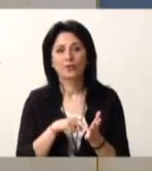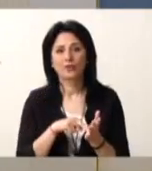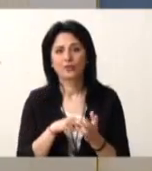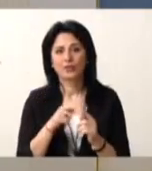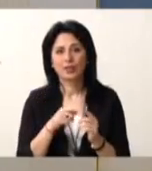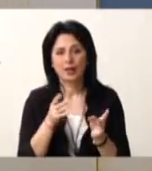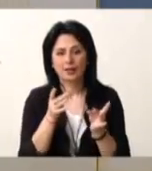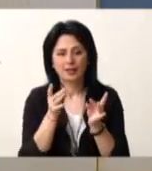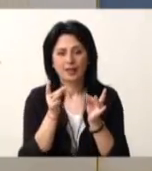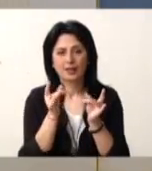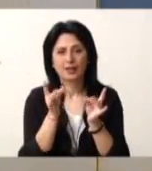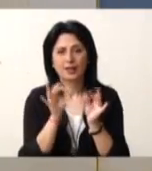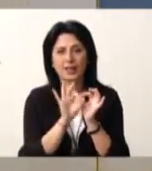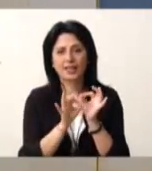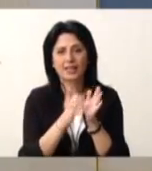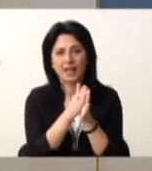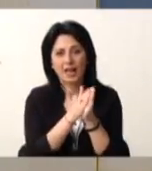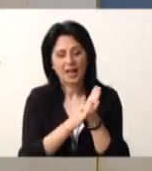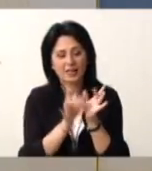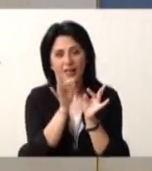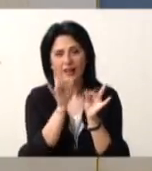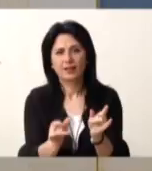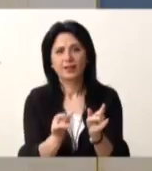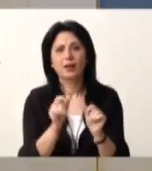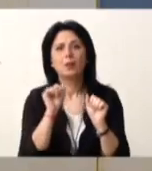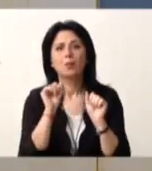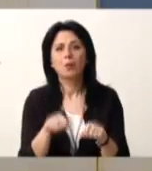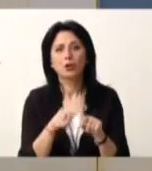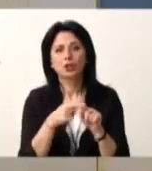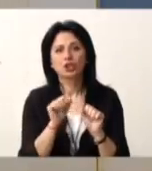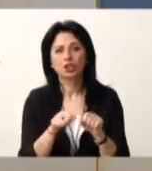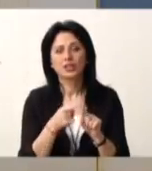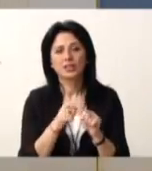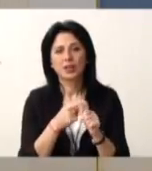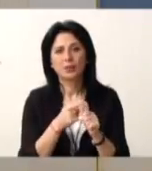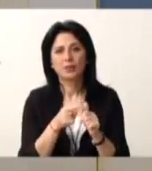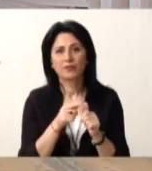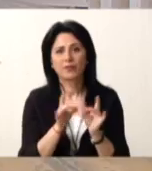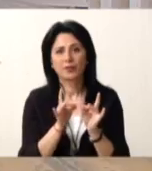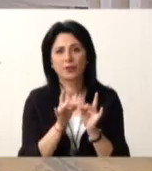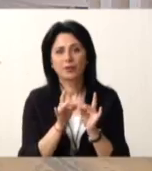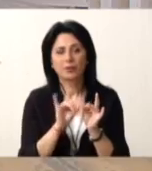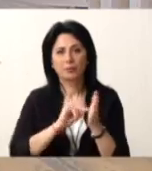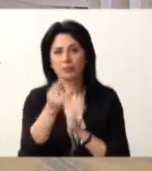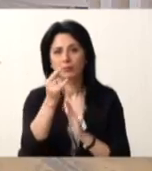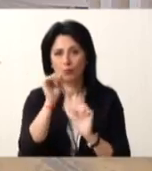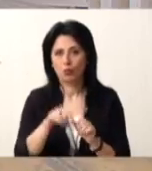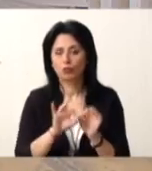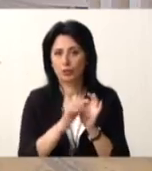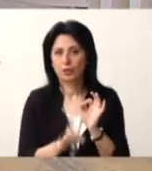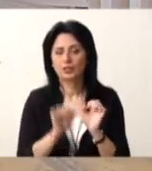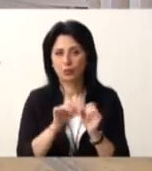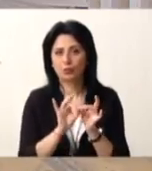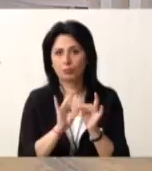იმდენად დათხელებულია ნაწლავი კედელი ზოგ შემთხვევაში შეიძლება მოხდეს ასე ვთქვათ პერფორაცია, გახვრეტა ნაწლავის